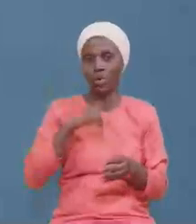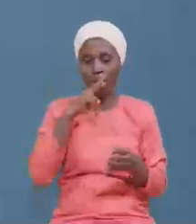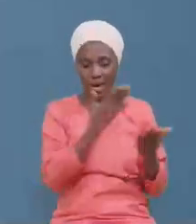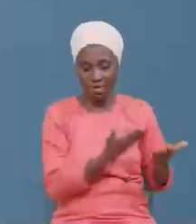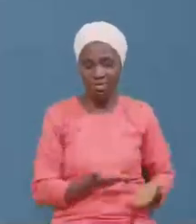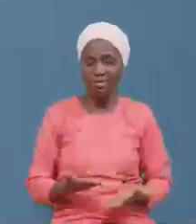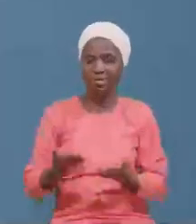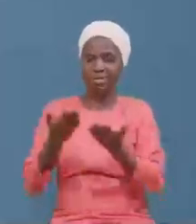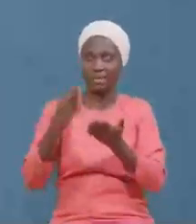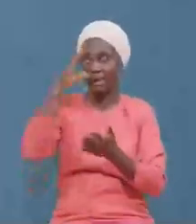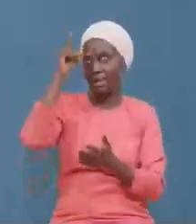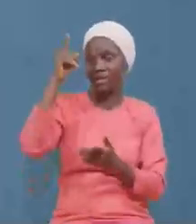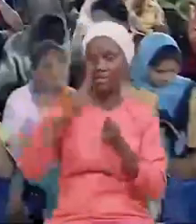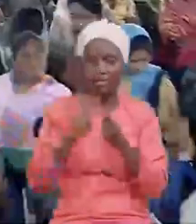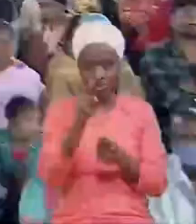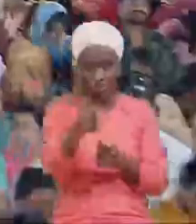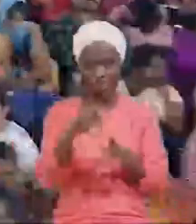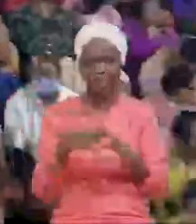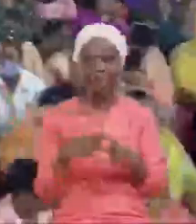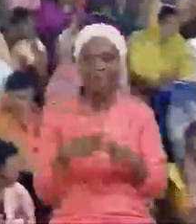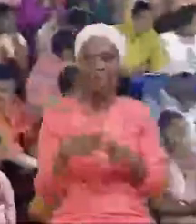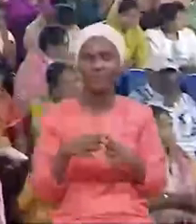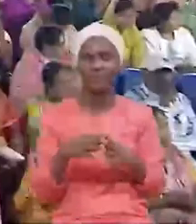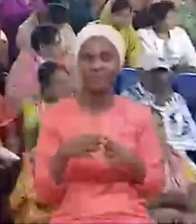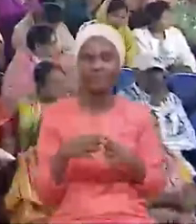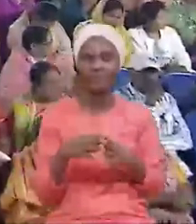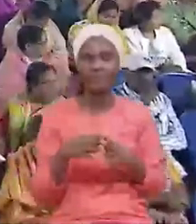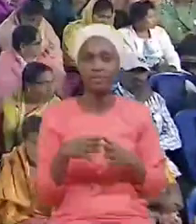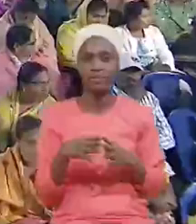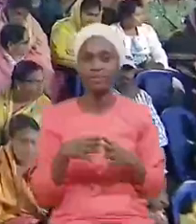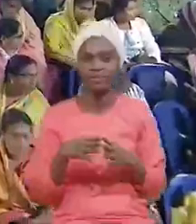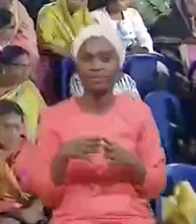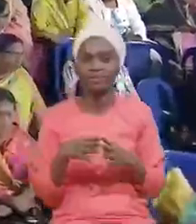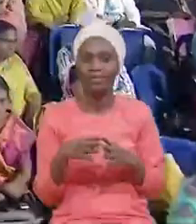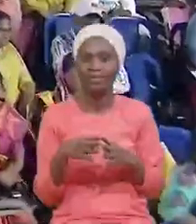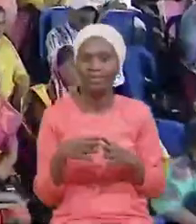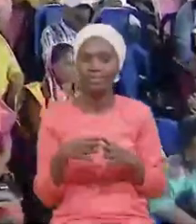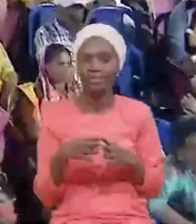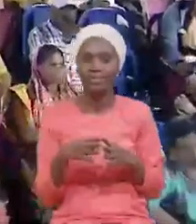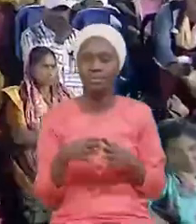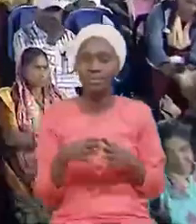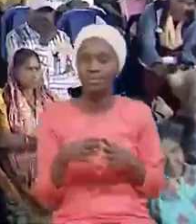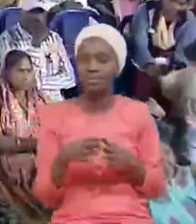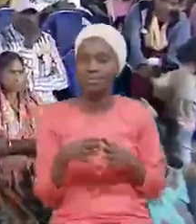On ne vient pas sinon parler simplement de lui, mais on vous le présente.